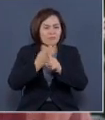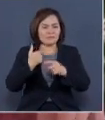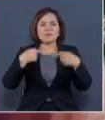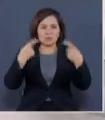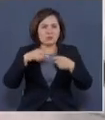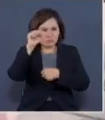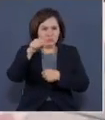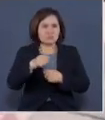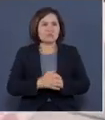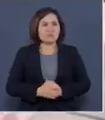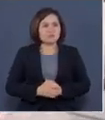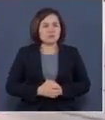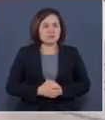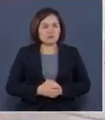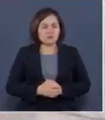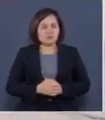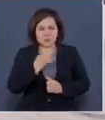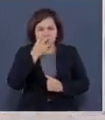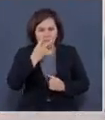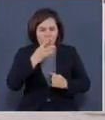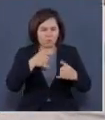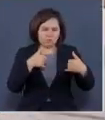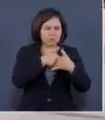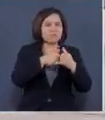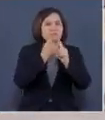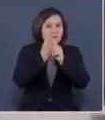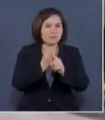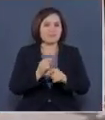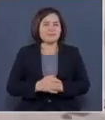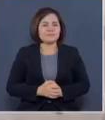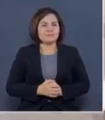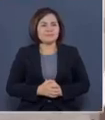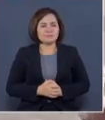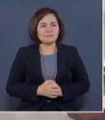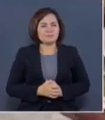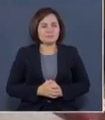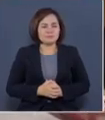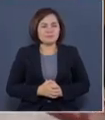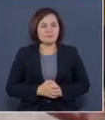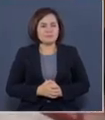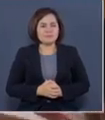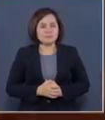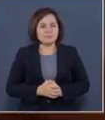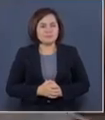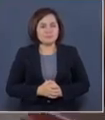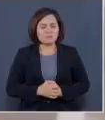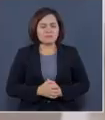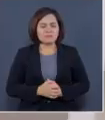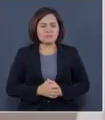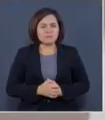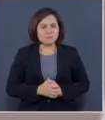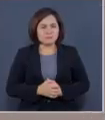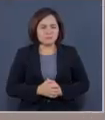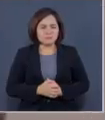งกัน ครับมันก็ตีเข่าเลย เข่าเลยใช่ไหม ตีเข่าอย่างภาพที่เห็นน่ะตรงเนี้ยแล้วก็ผัก